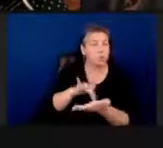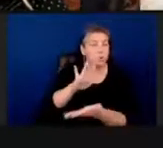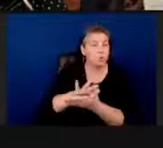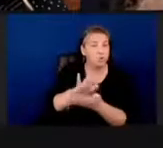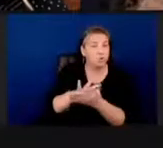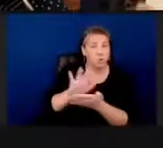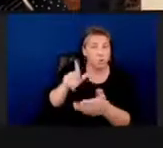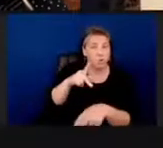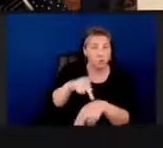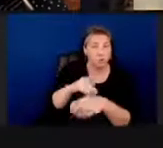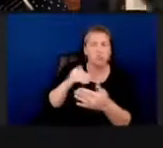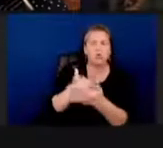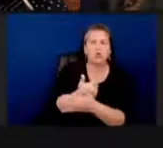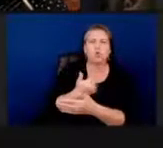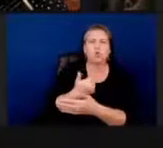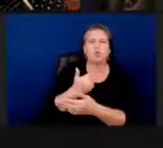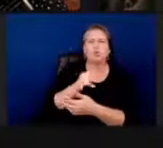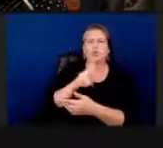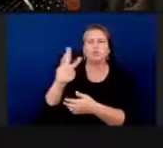tungependa